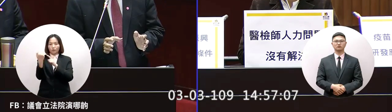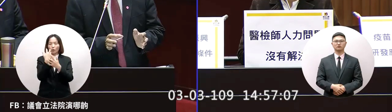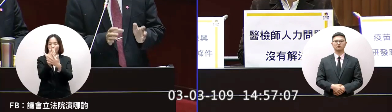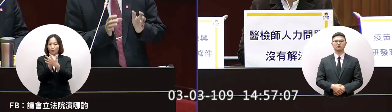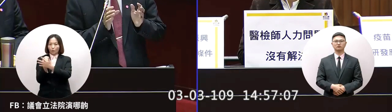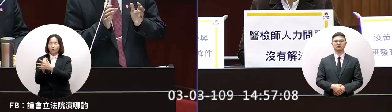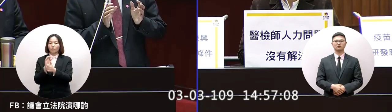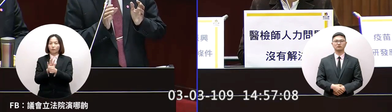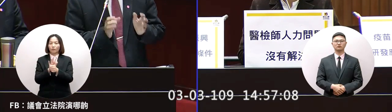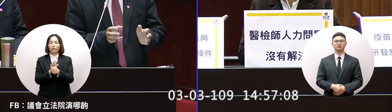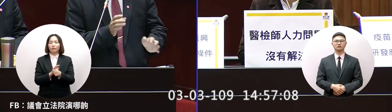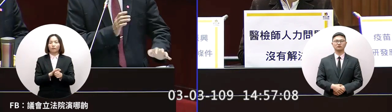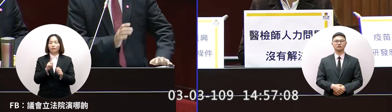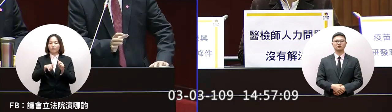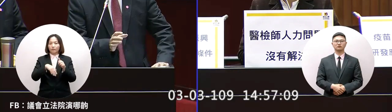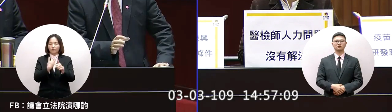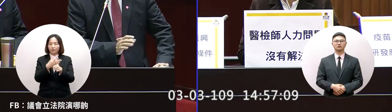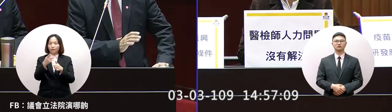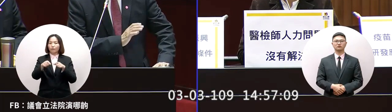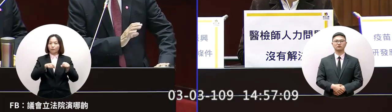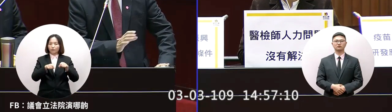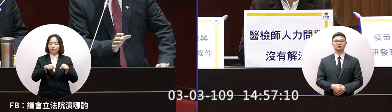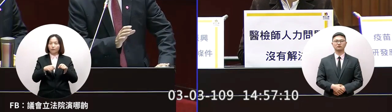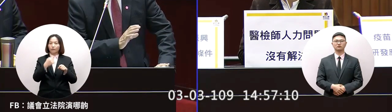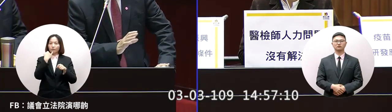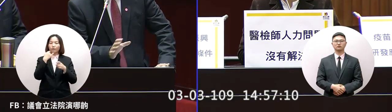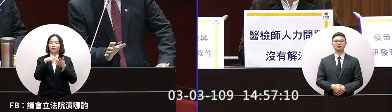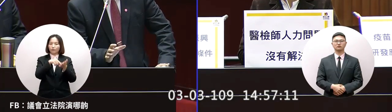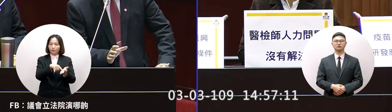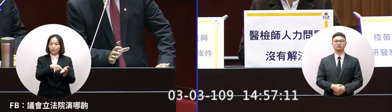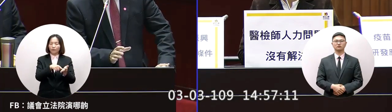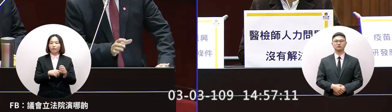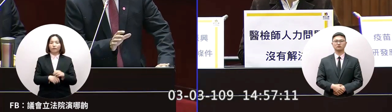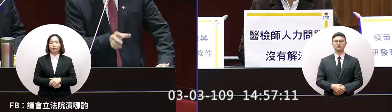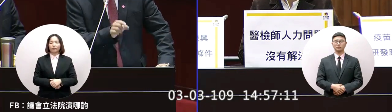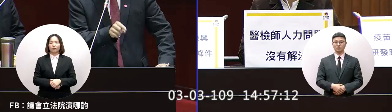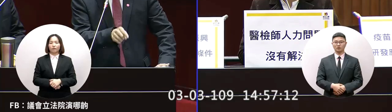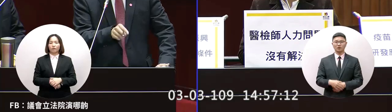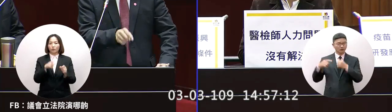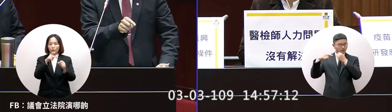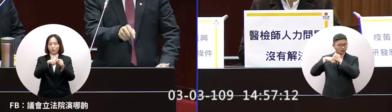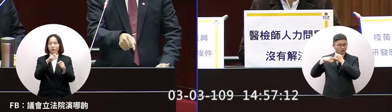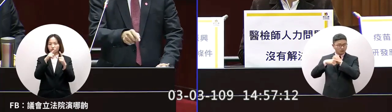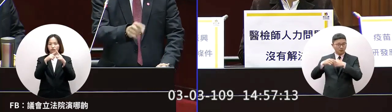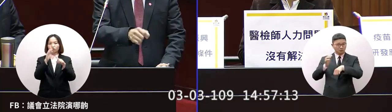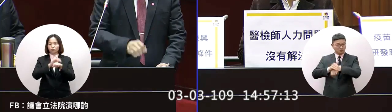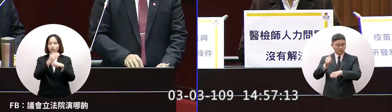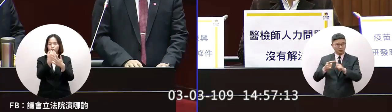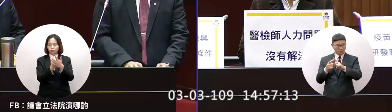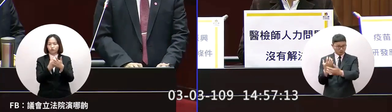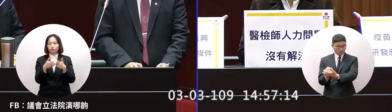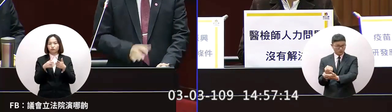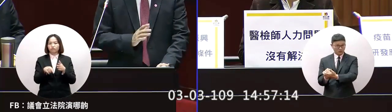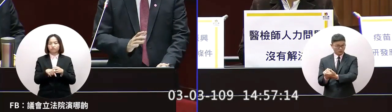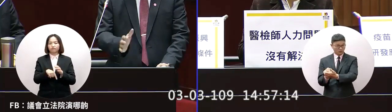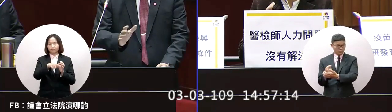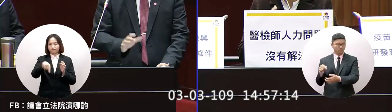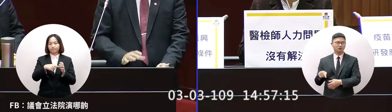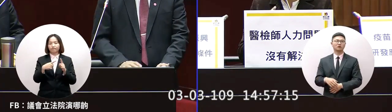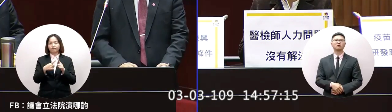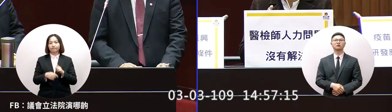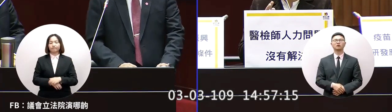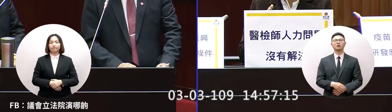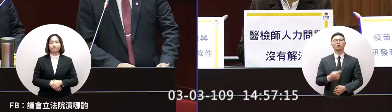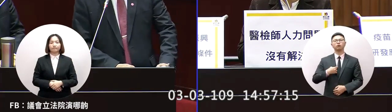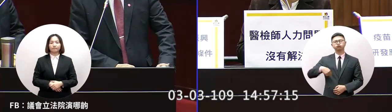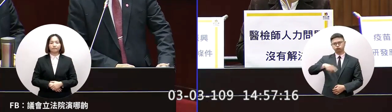来，啊，阮会有一个计划哦，啊，这阮会 留研发人力， 要留根本就是研发家。 那我们